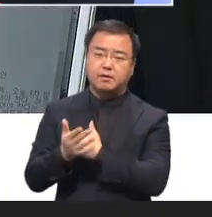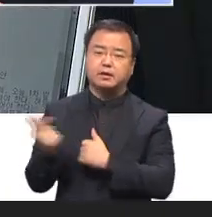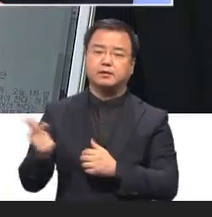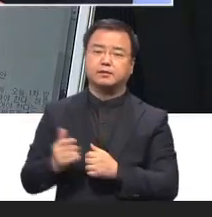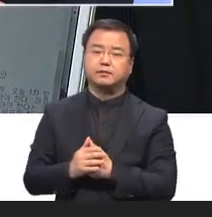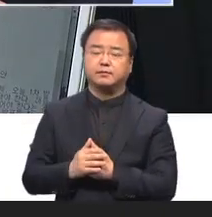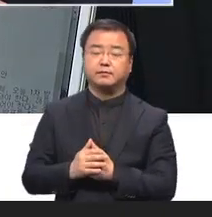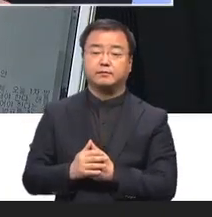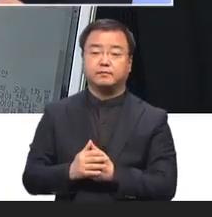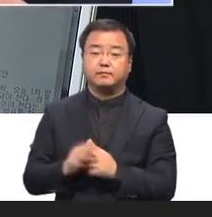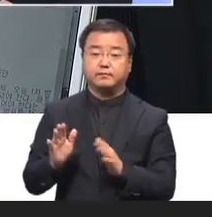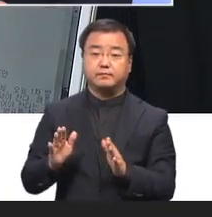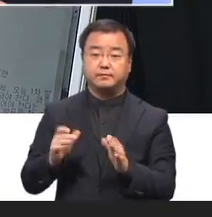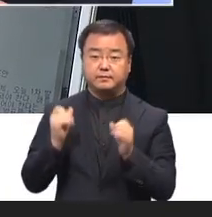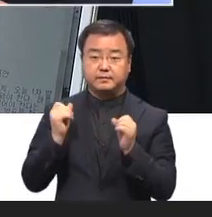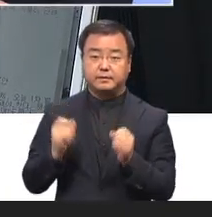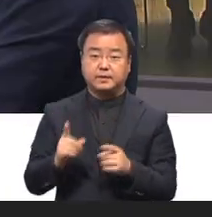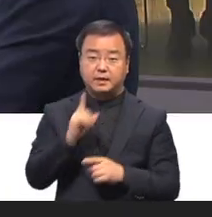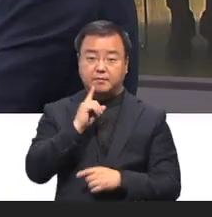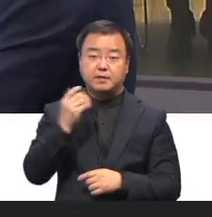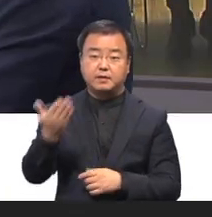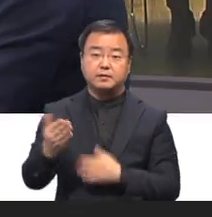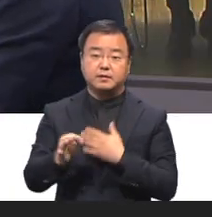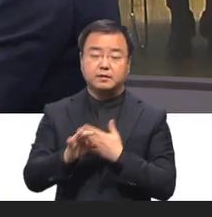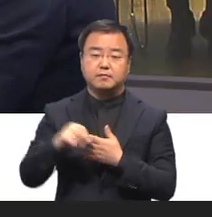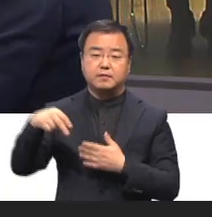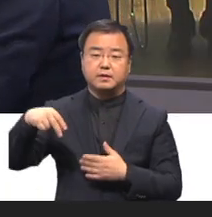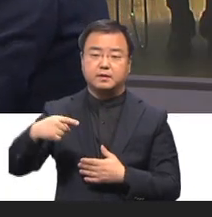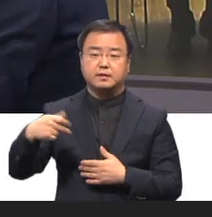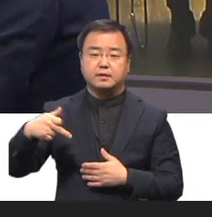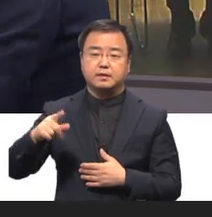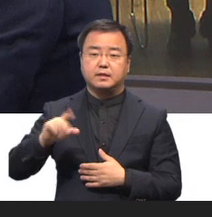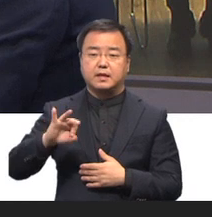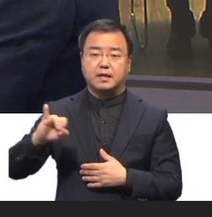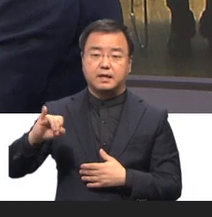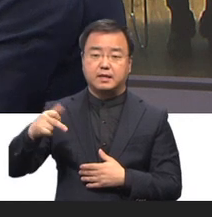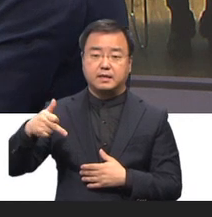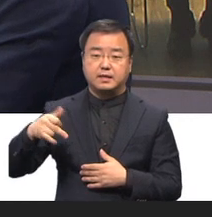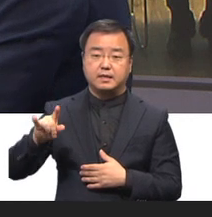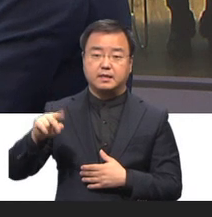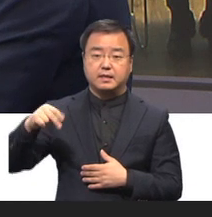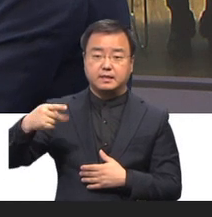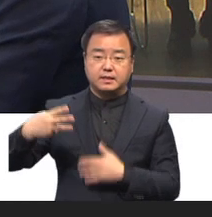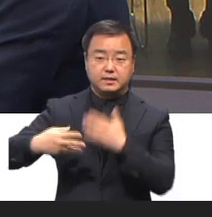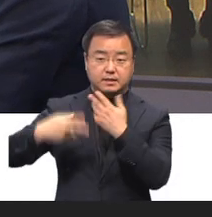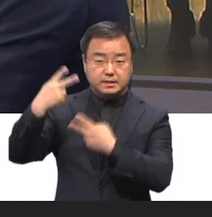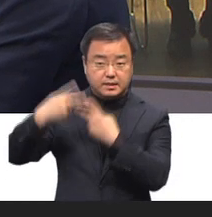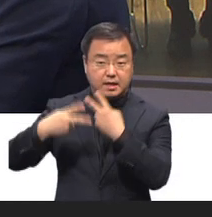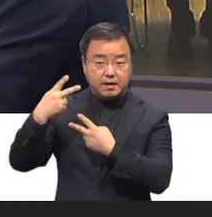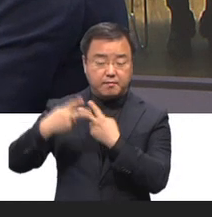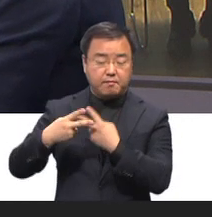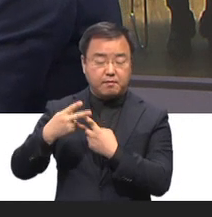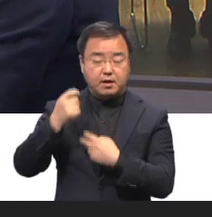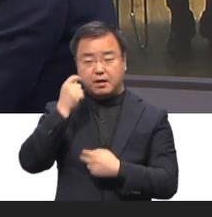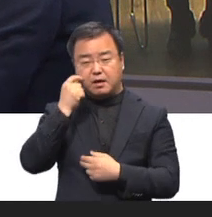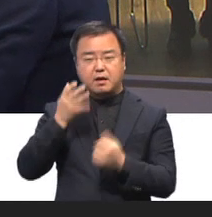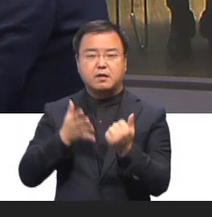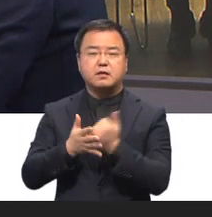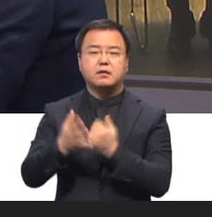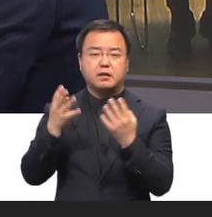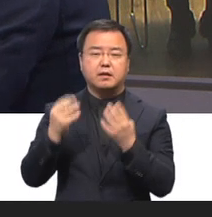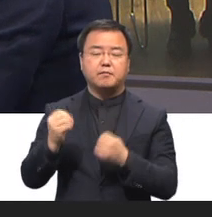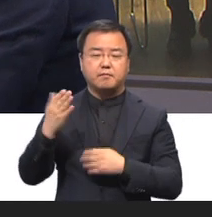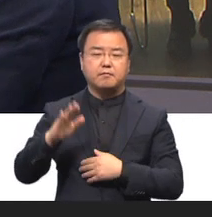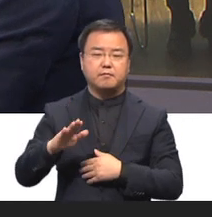이제 이 기회를 빌려서 한 말씀 드리고 싶은 것은 스카이캐슬이라는 것이 상당히 반향을 일으켰는데요. 그것은 뭐 이른바 파국의 아저씨의